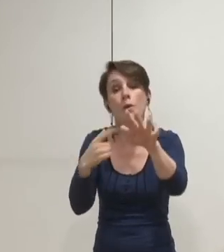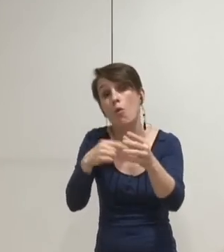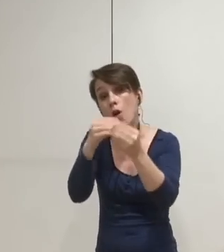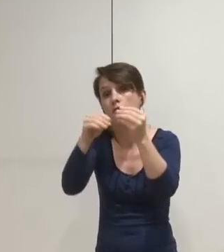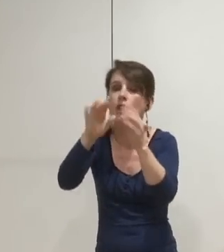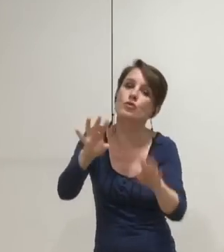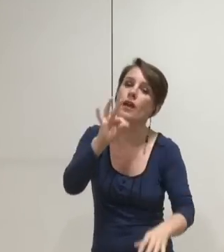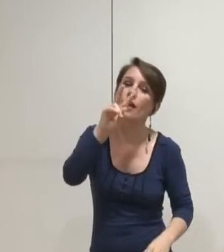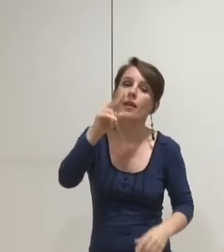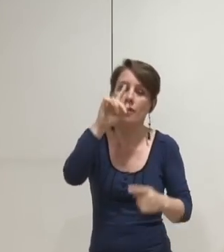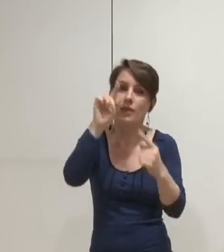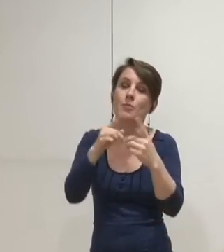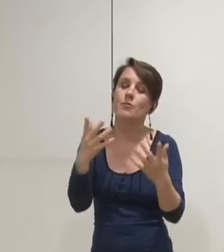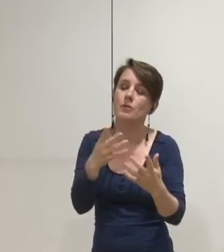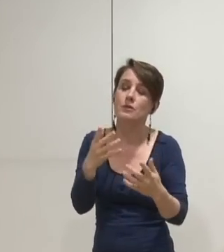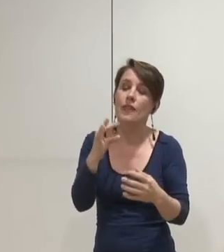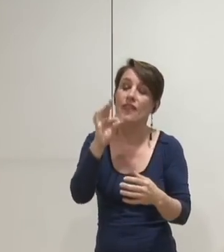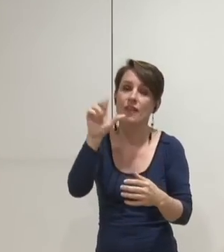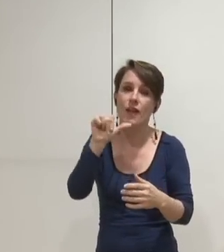fait c'est un taux de TVA